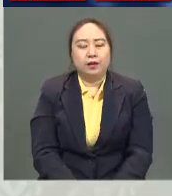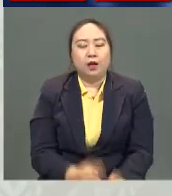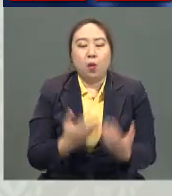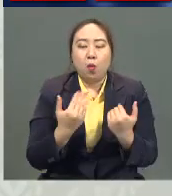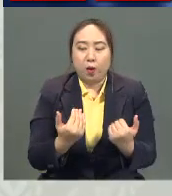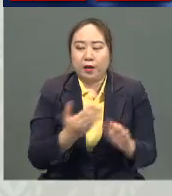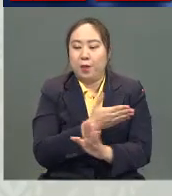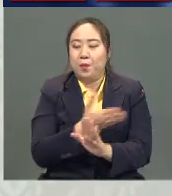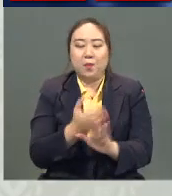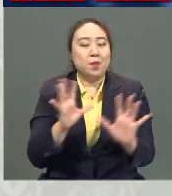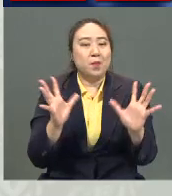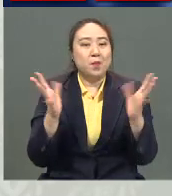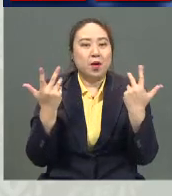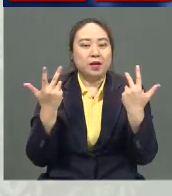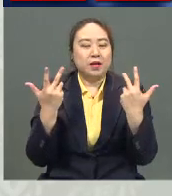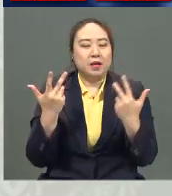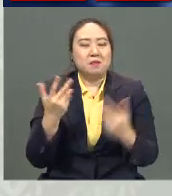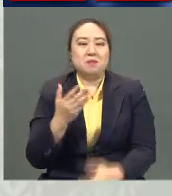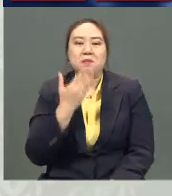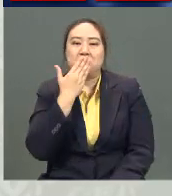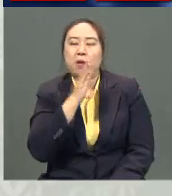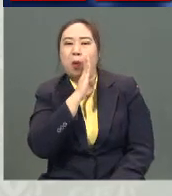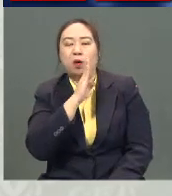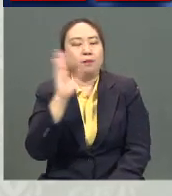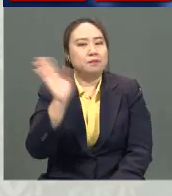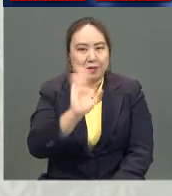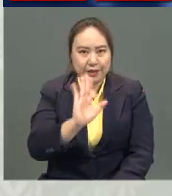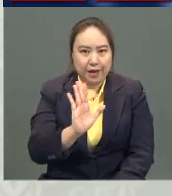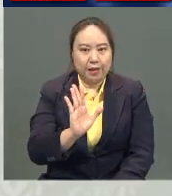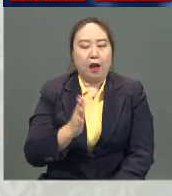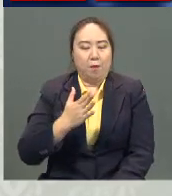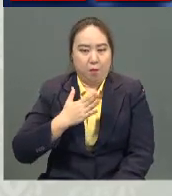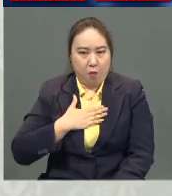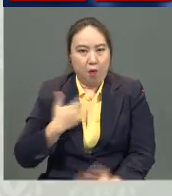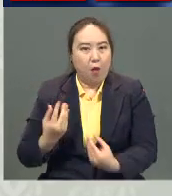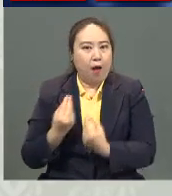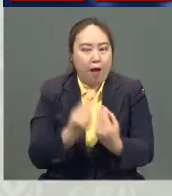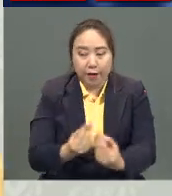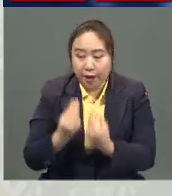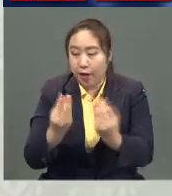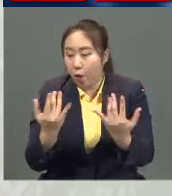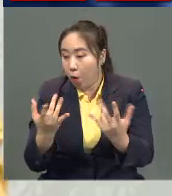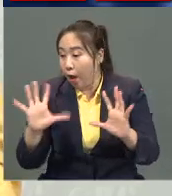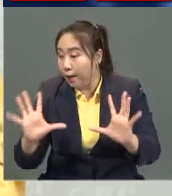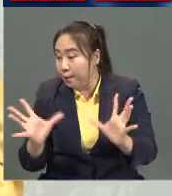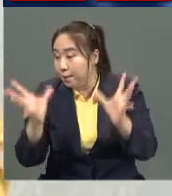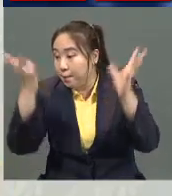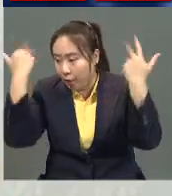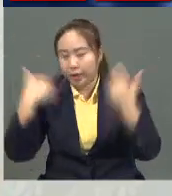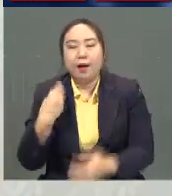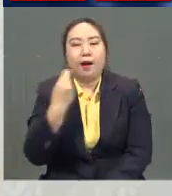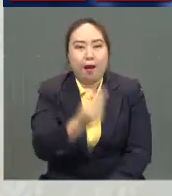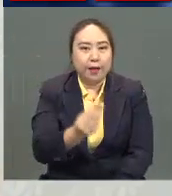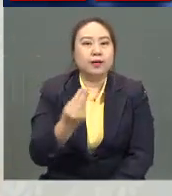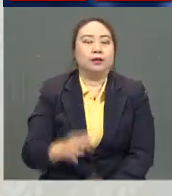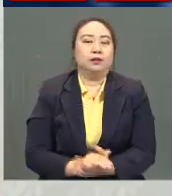นี้วันนั้นแล้วผิดสัญญาไม่ใช่หรอกผมยืนยันว่าผมจะให้จนกว่าที่มันจะเรียบร้อยนั่นแหละนะวันหน้า